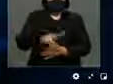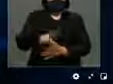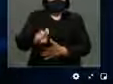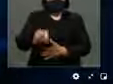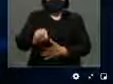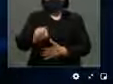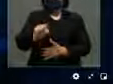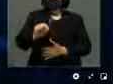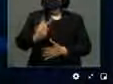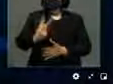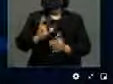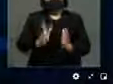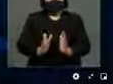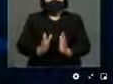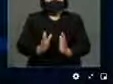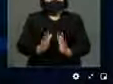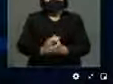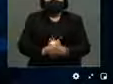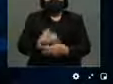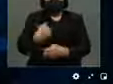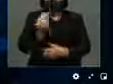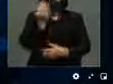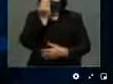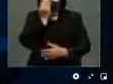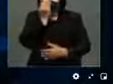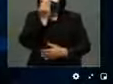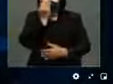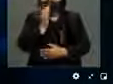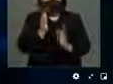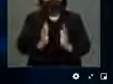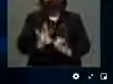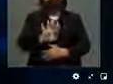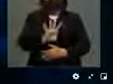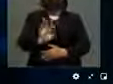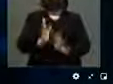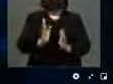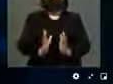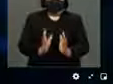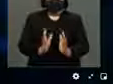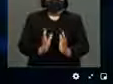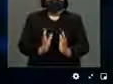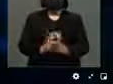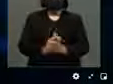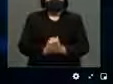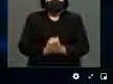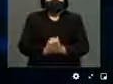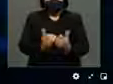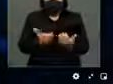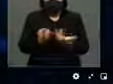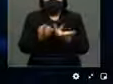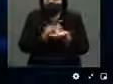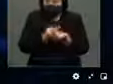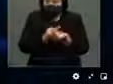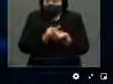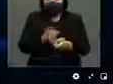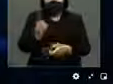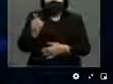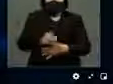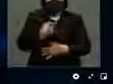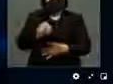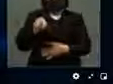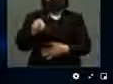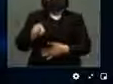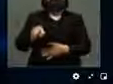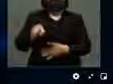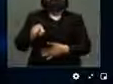1,226 รายแล้วก็ใส่เครื่องช่วยหายใจ400รายซึ่งตรงนี้นะครับก็ถ้าคิดเป็นเปอร์เซ็นต์ของคน